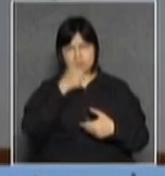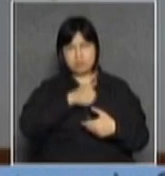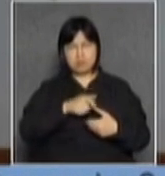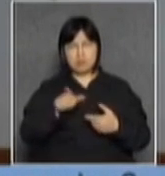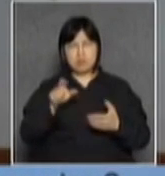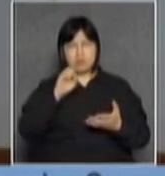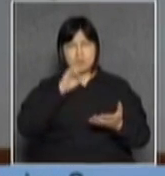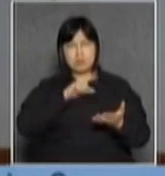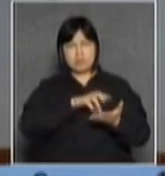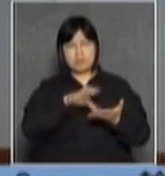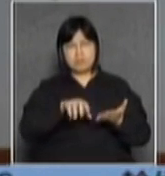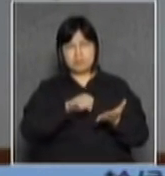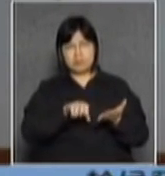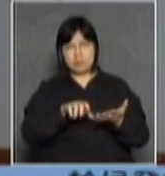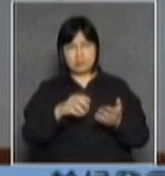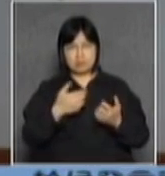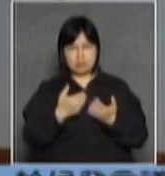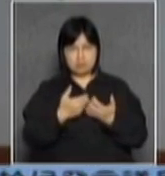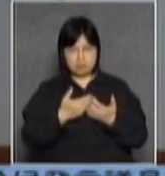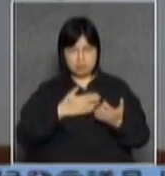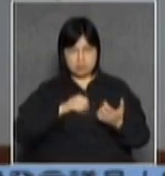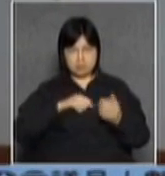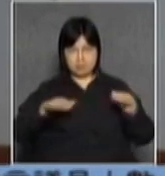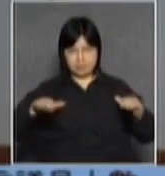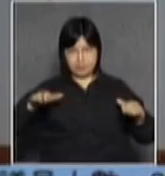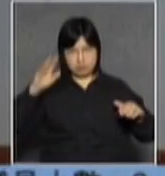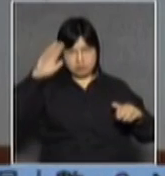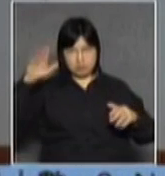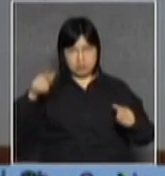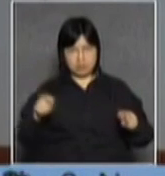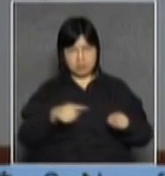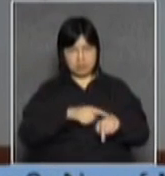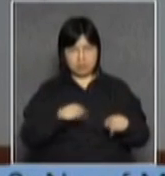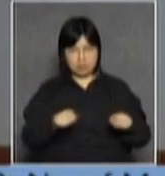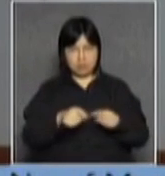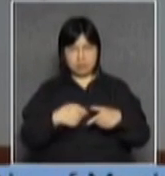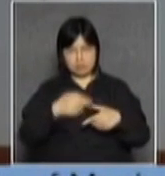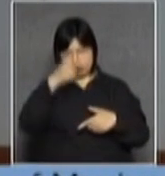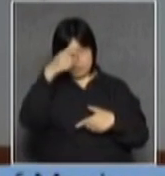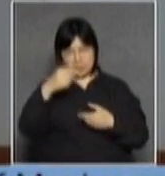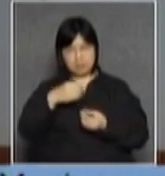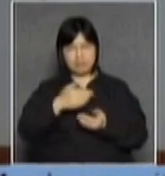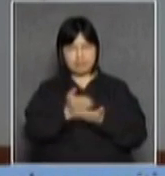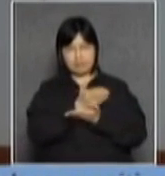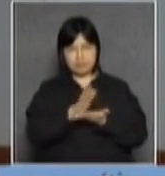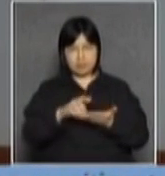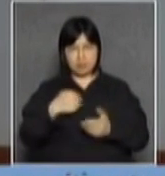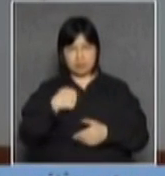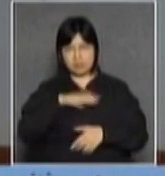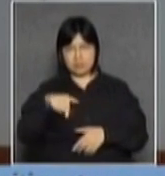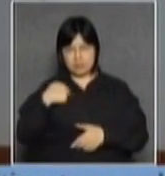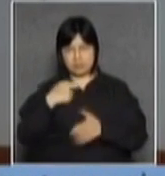述。預算案需要平衡長期和短期的公共資源分配，我們既要儲